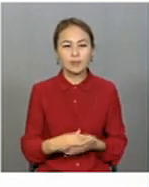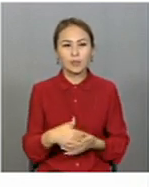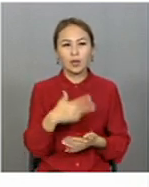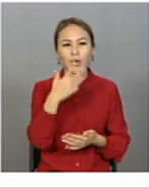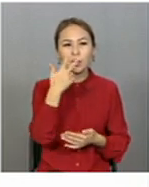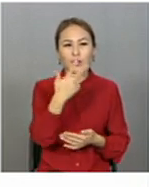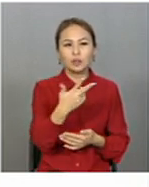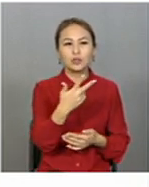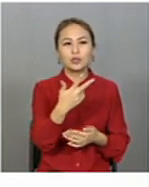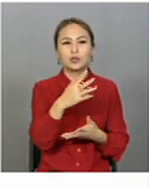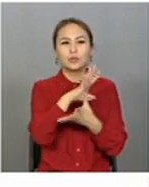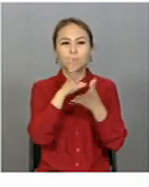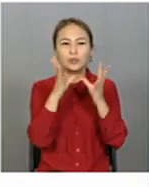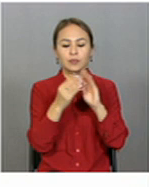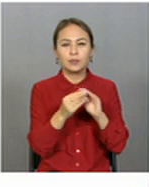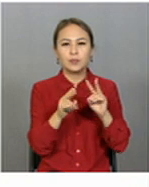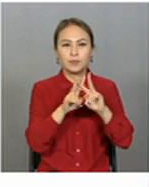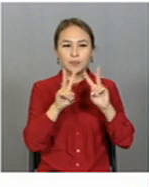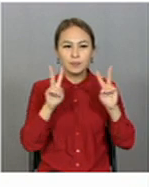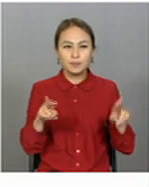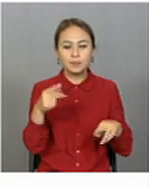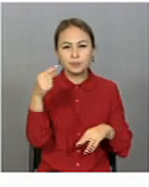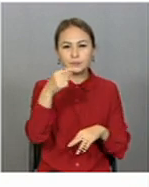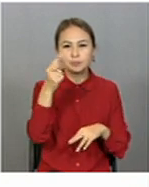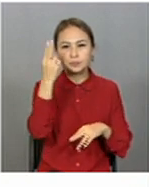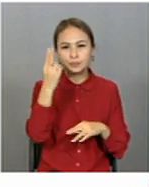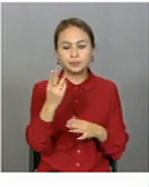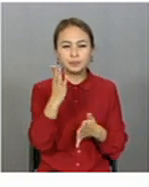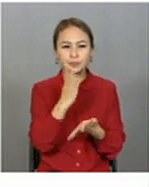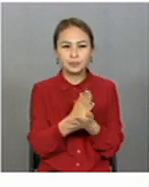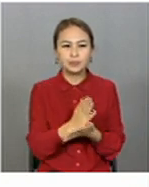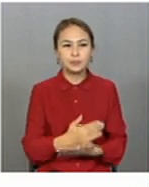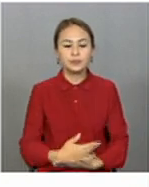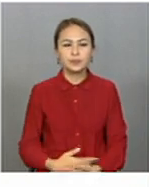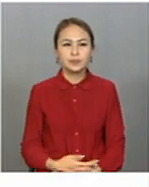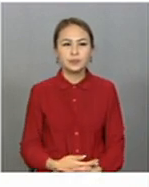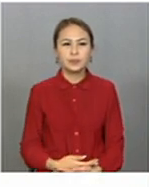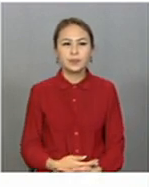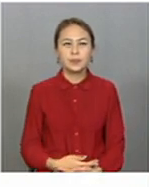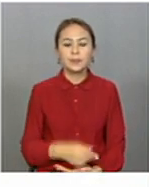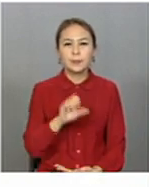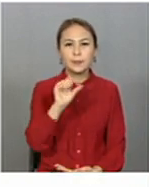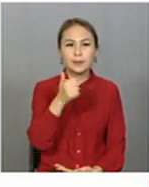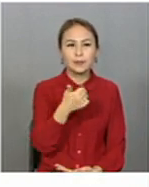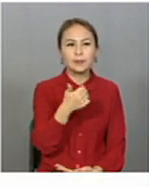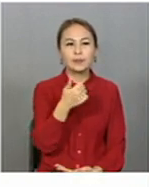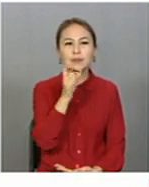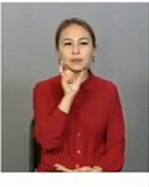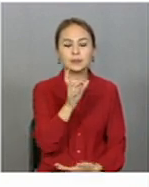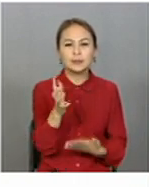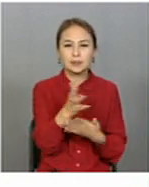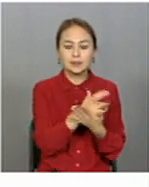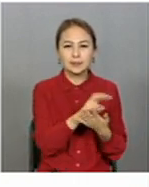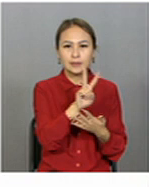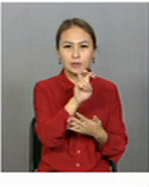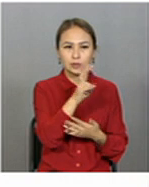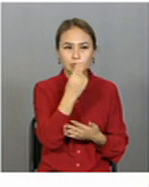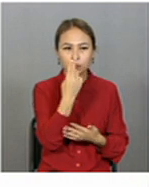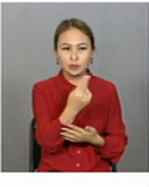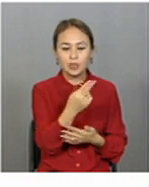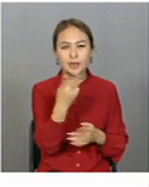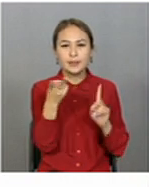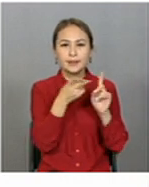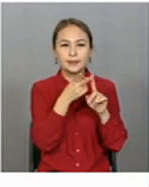егіз алқабынан барлығы 1000 центнер астық жиналды. 1-ші егіз алқабынан 200 центнер,